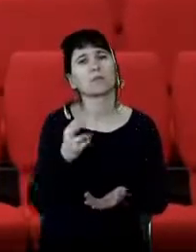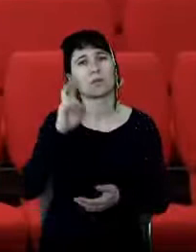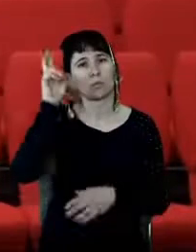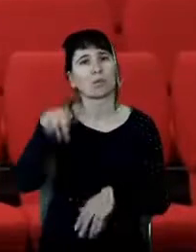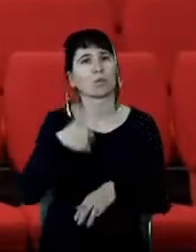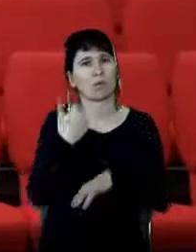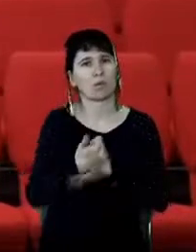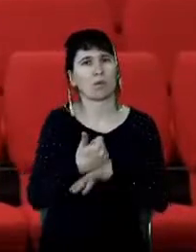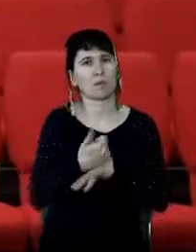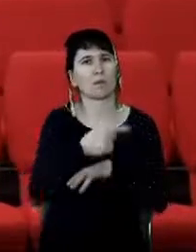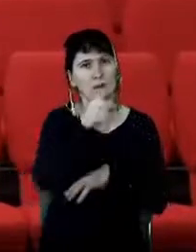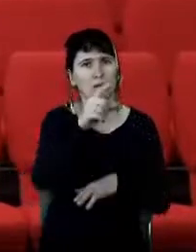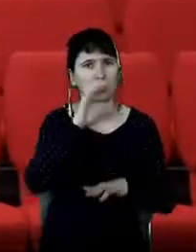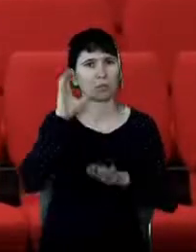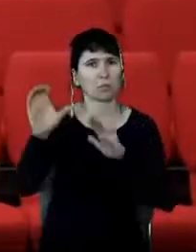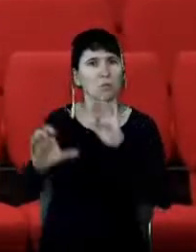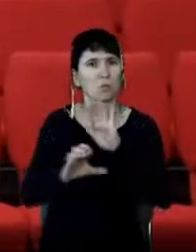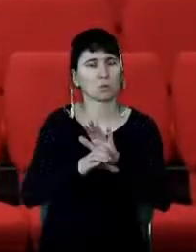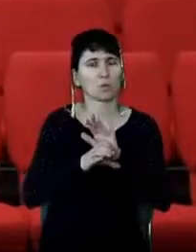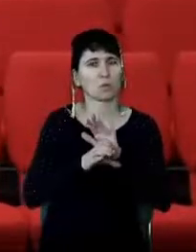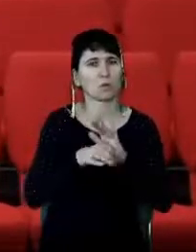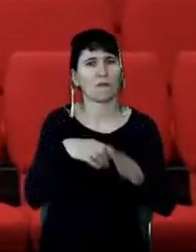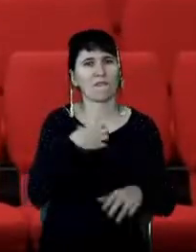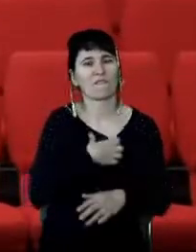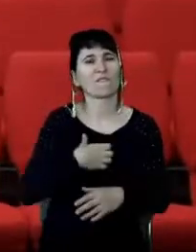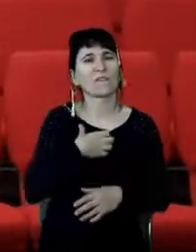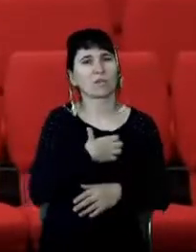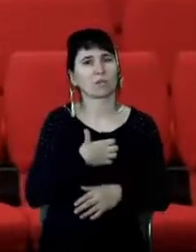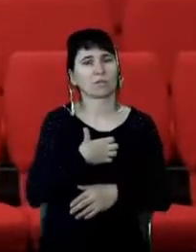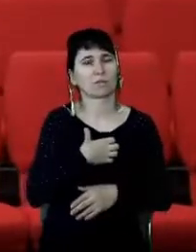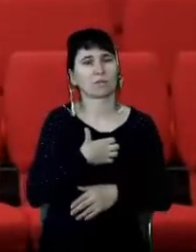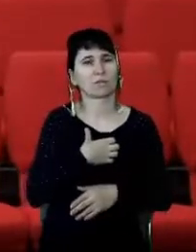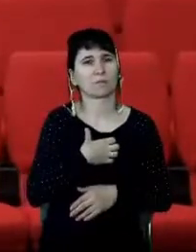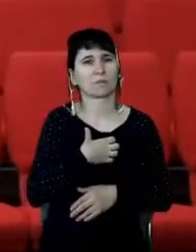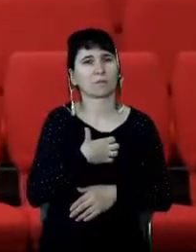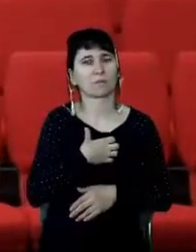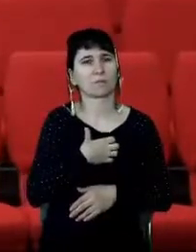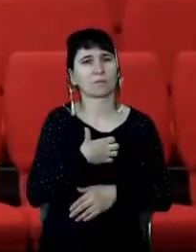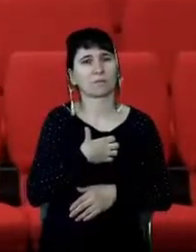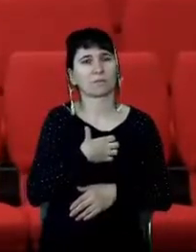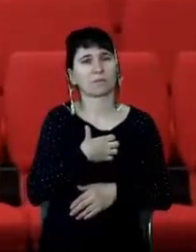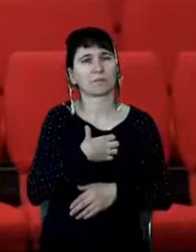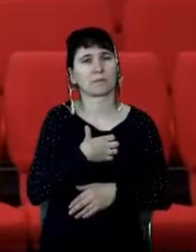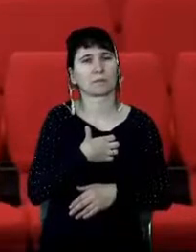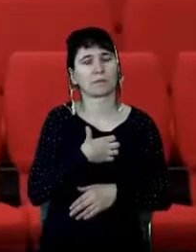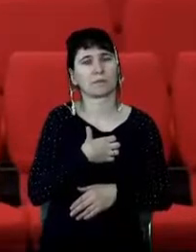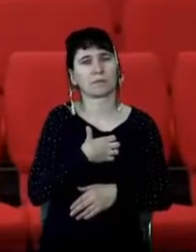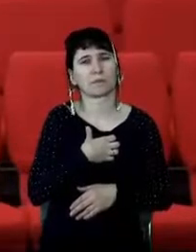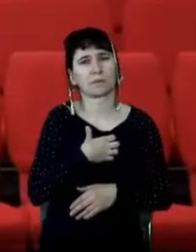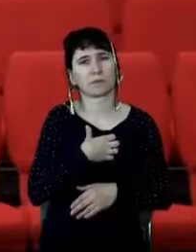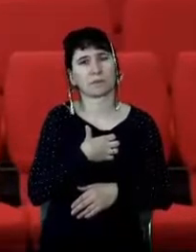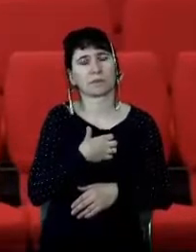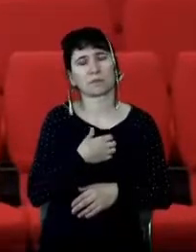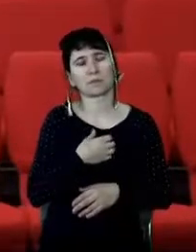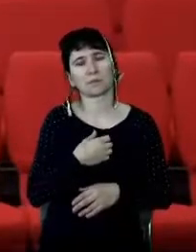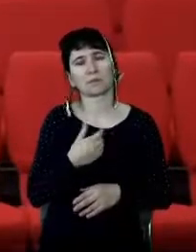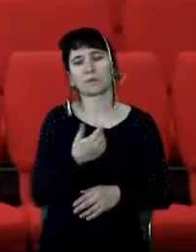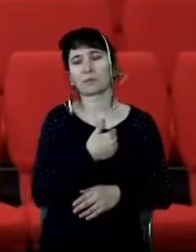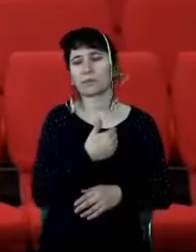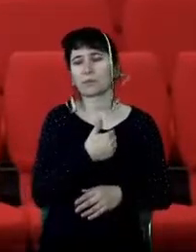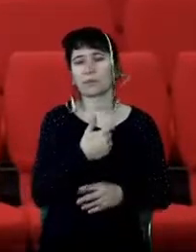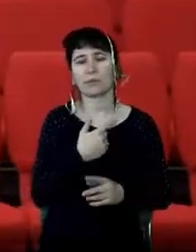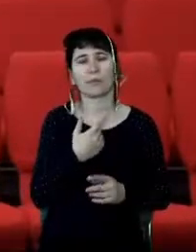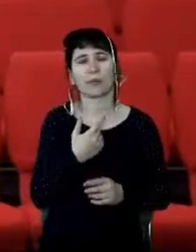Він головний полководець. І я хотів би декілька моментів таких